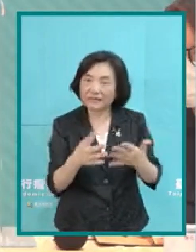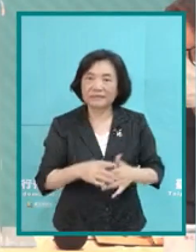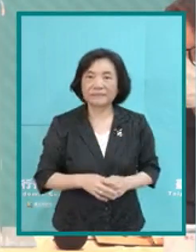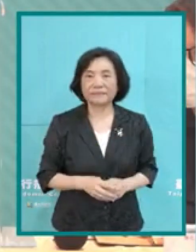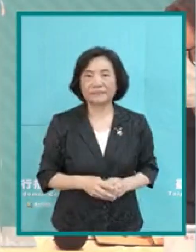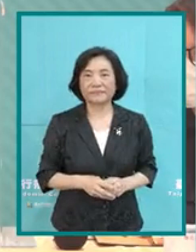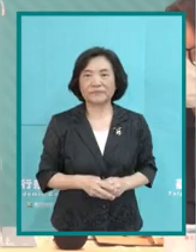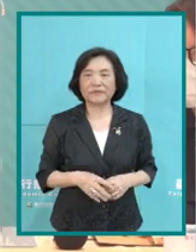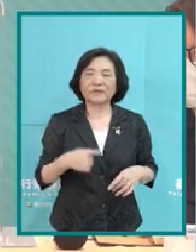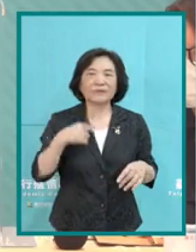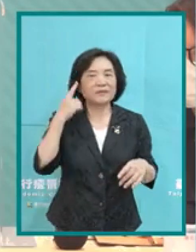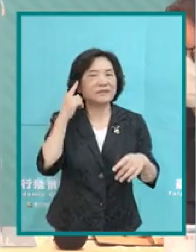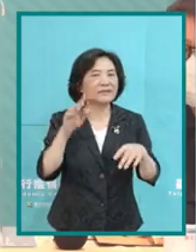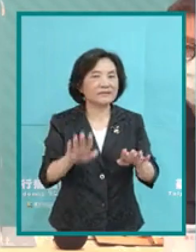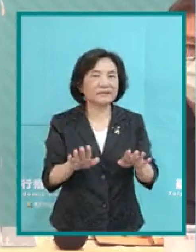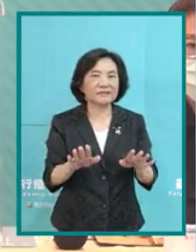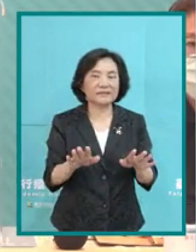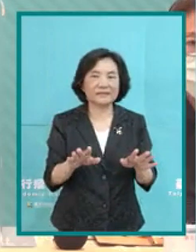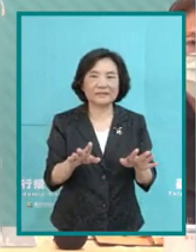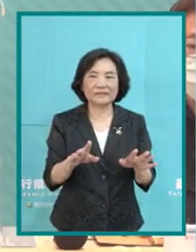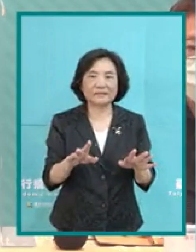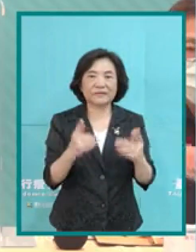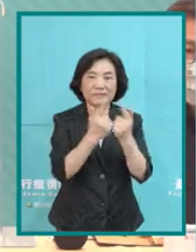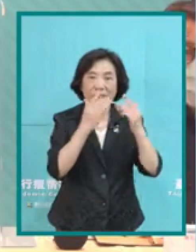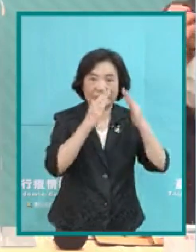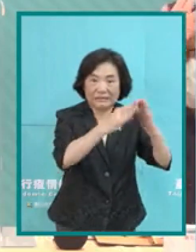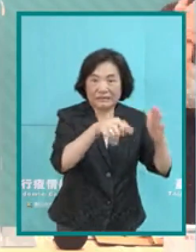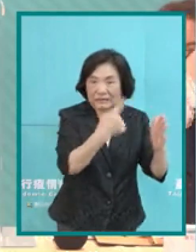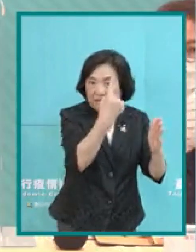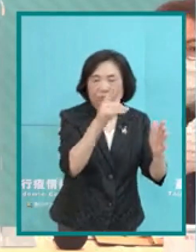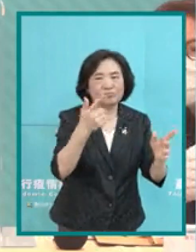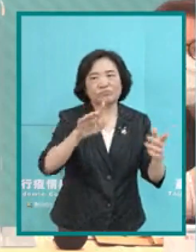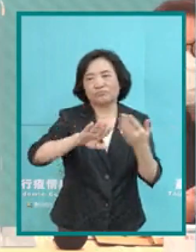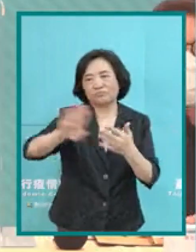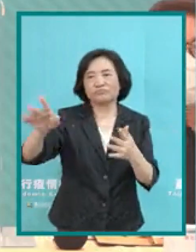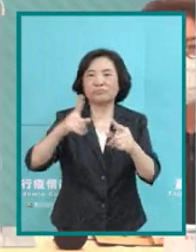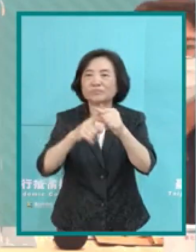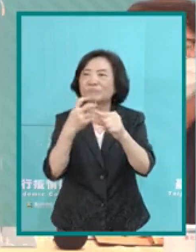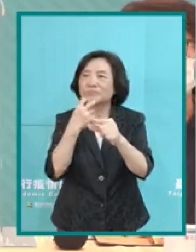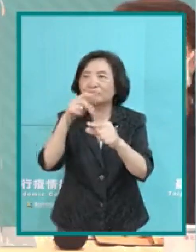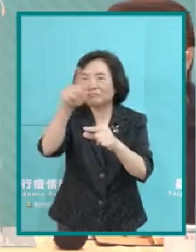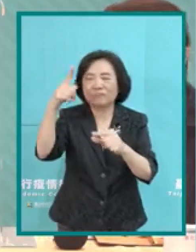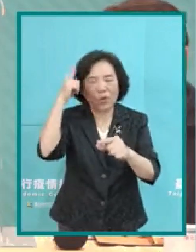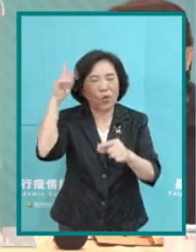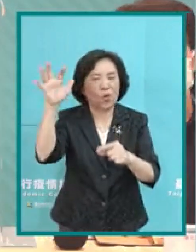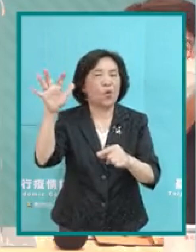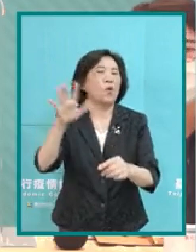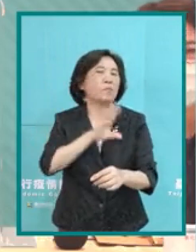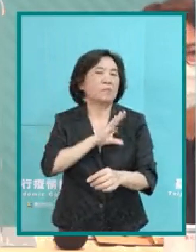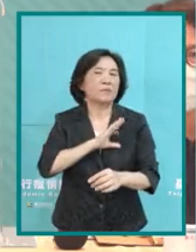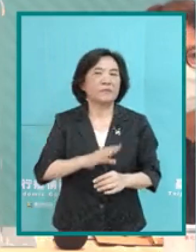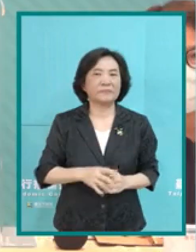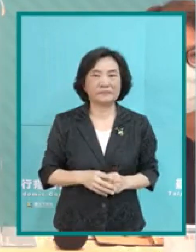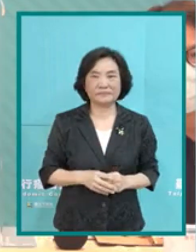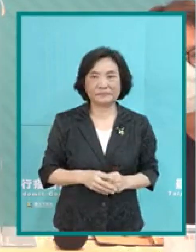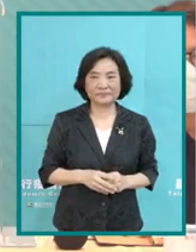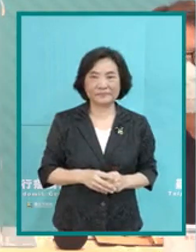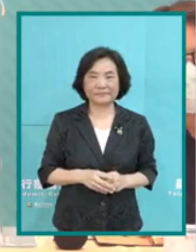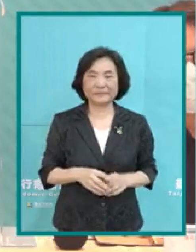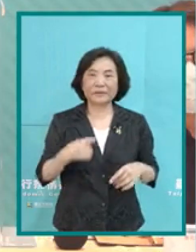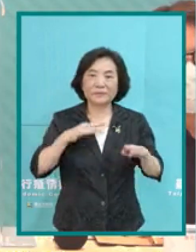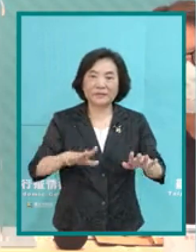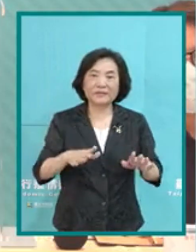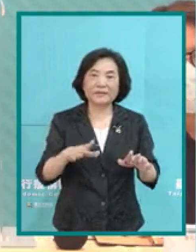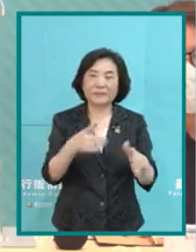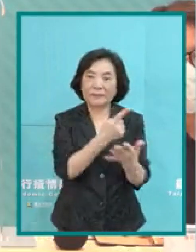这也是一个，我想这个不只是台北市的，我想中央一定比我更头痛。这个哈，因为我们国